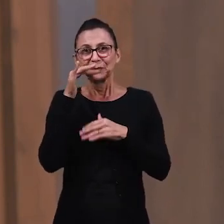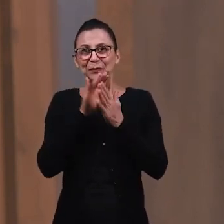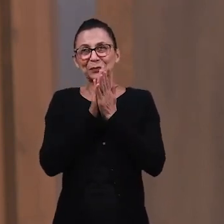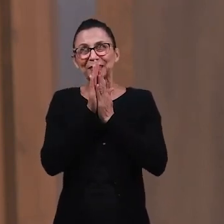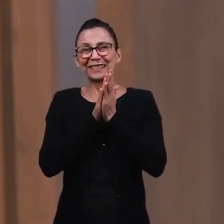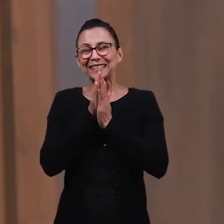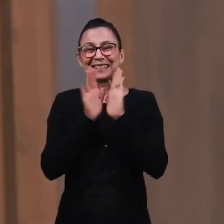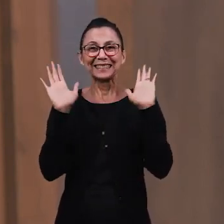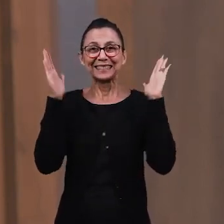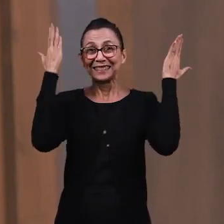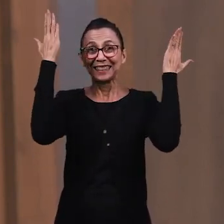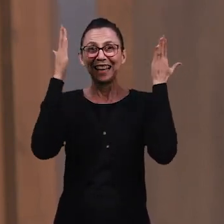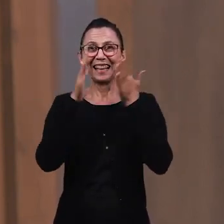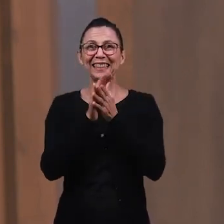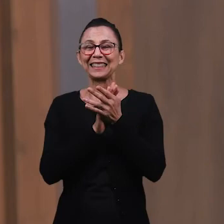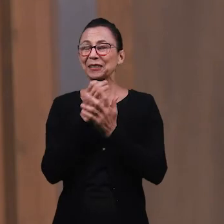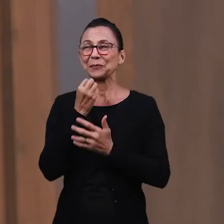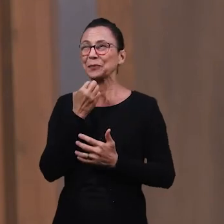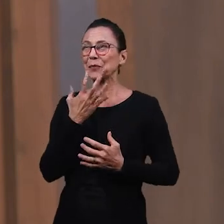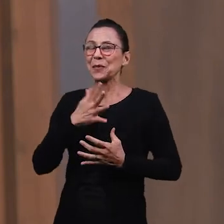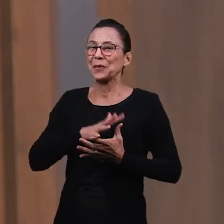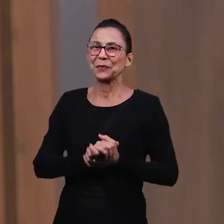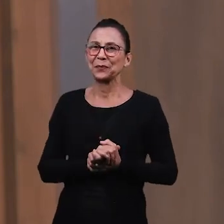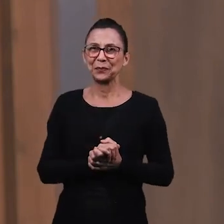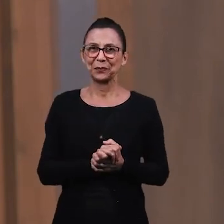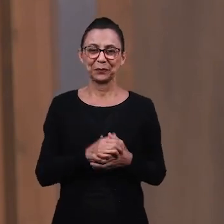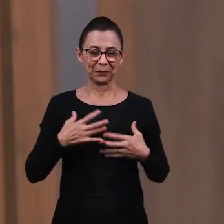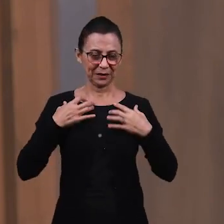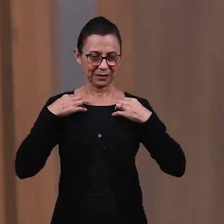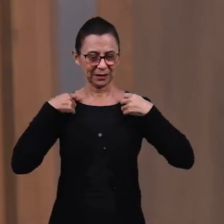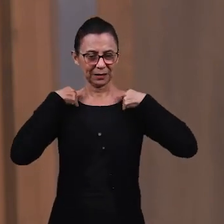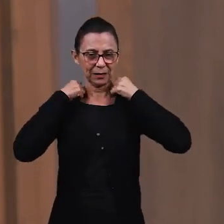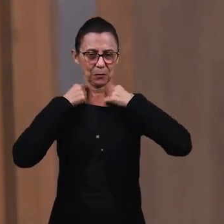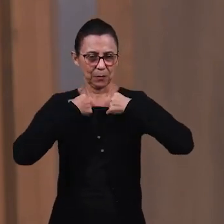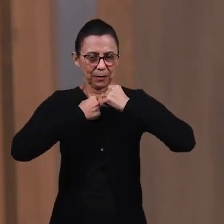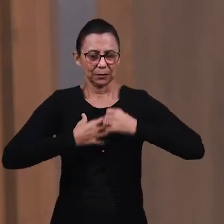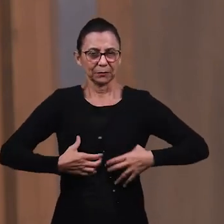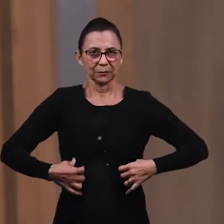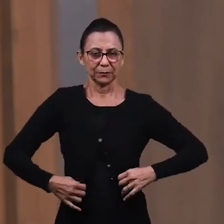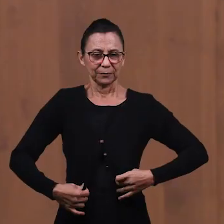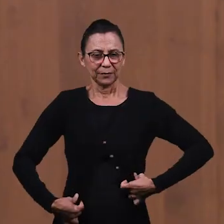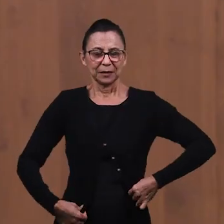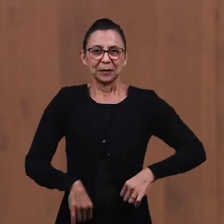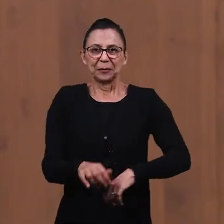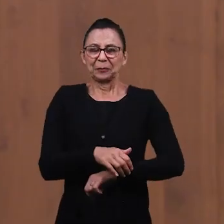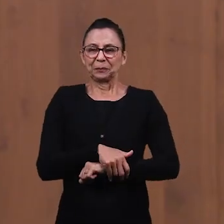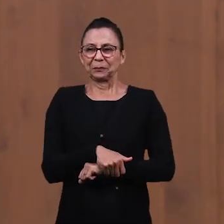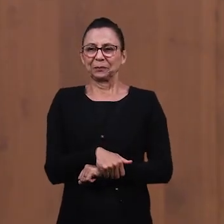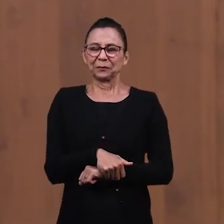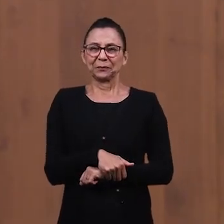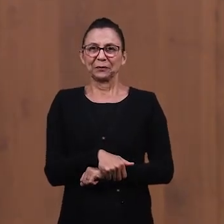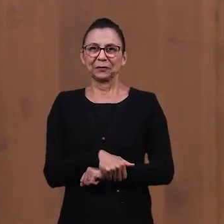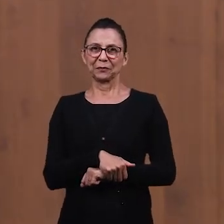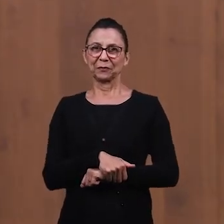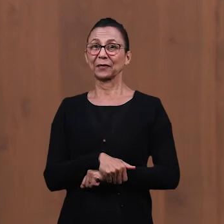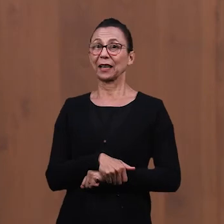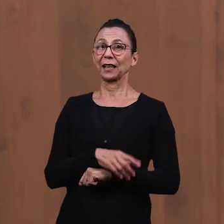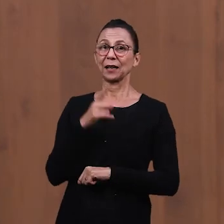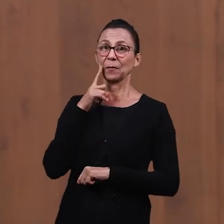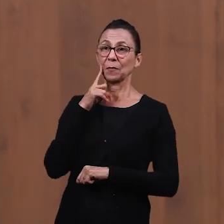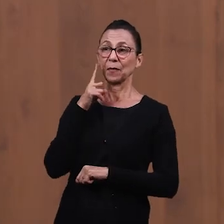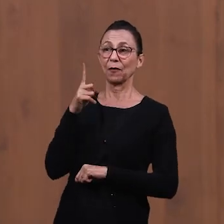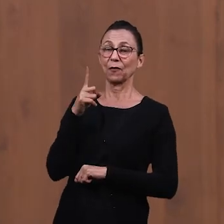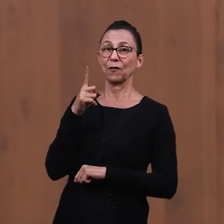les vêtements adéquats pour la fête. Ils voulaient participer des noces. Ils étaient prêts pour recevoir le fiancé. Et